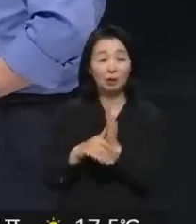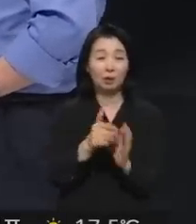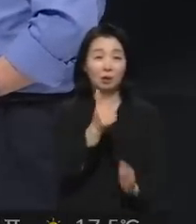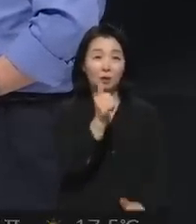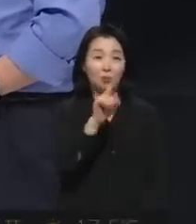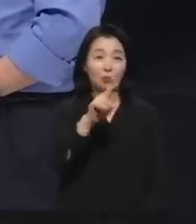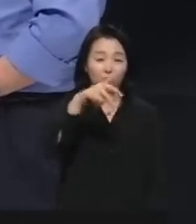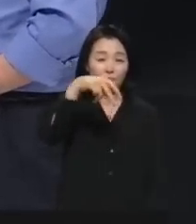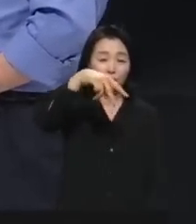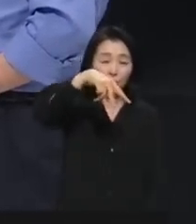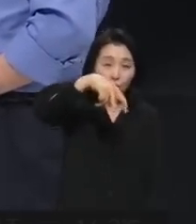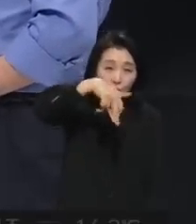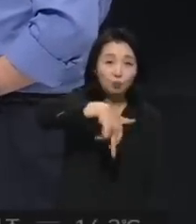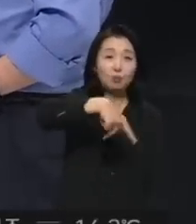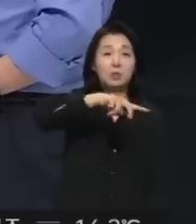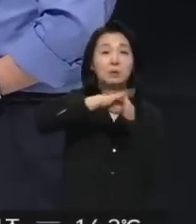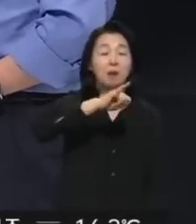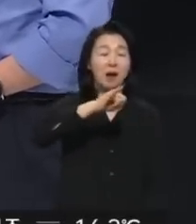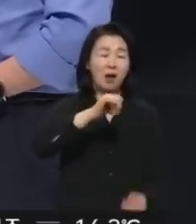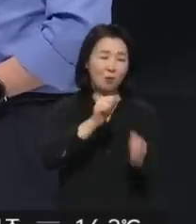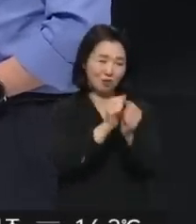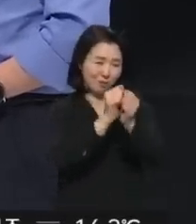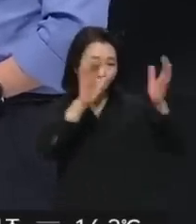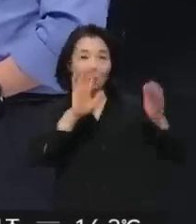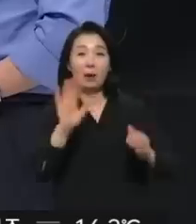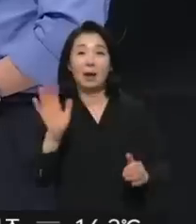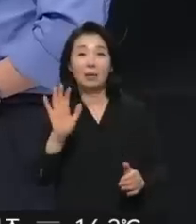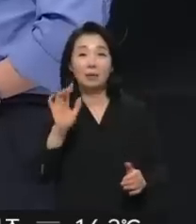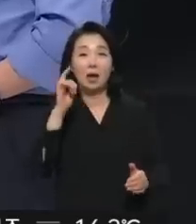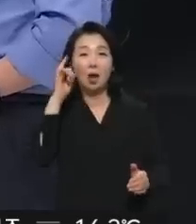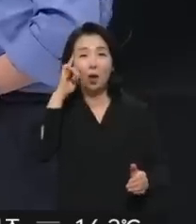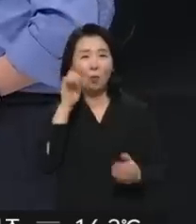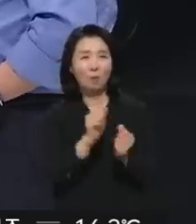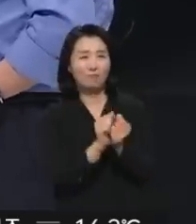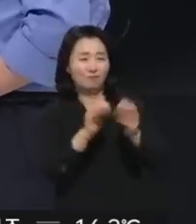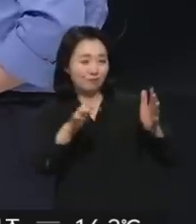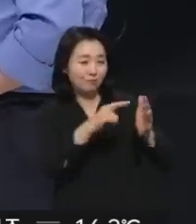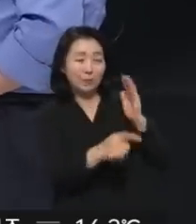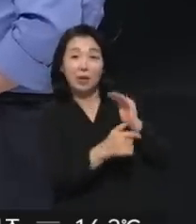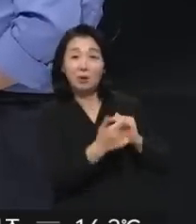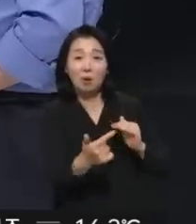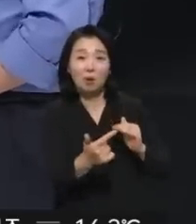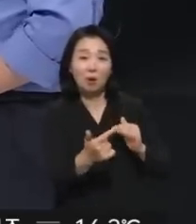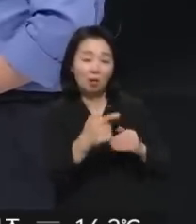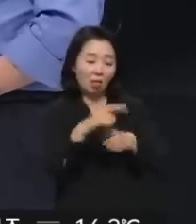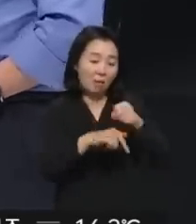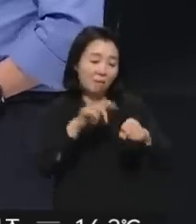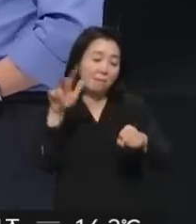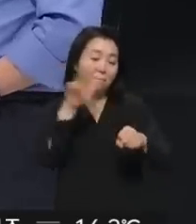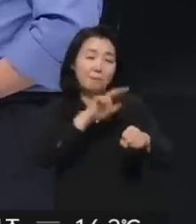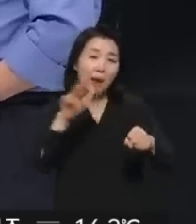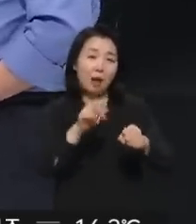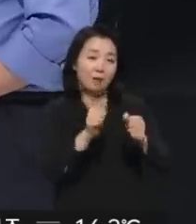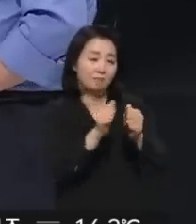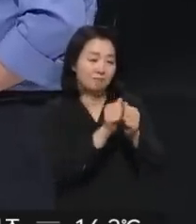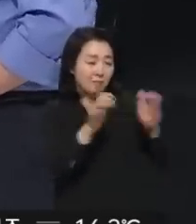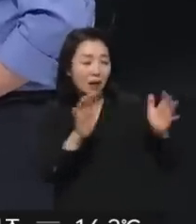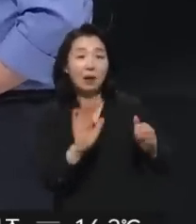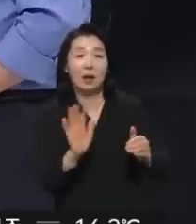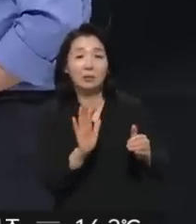후쿠시마 원전이 폭발한 건 아니다. 지진하고 일일이 있어서 피해가 컸지만 원전 자체가 붕괴된 것은 아니다.